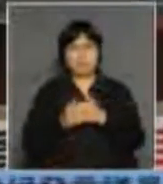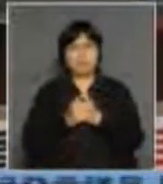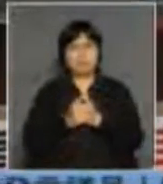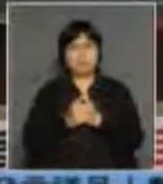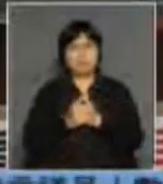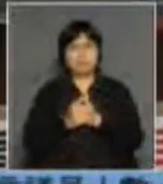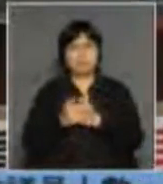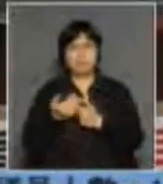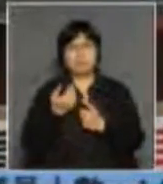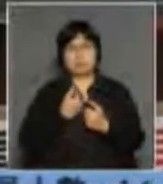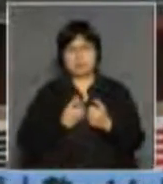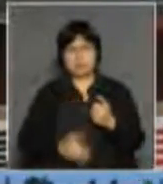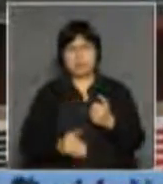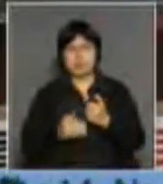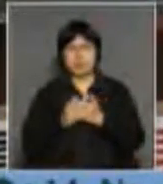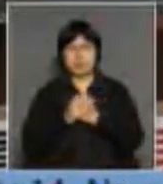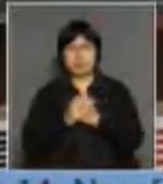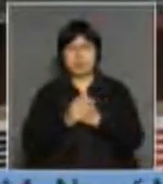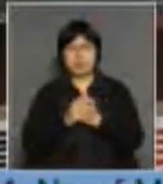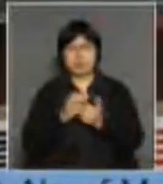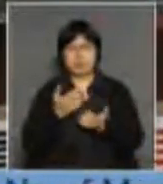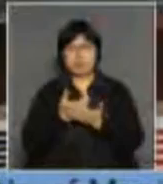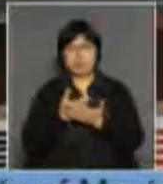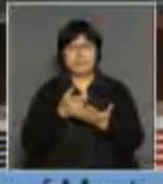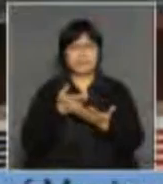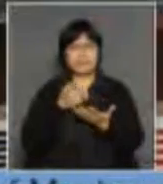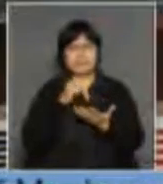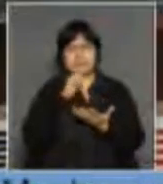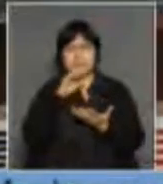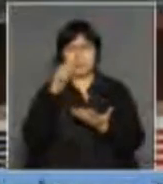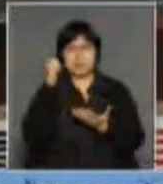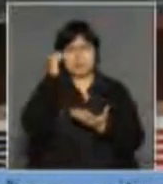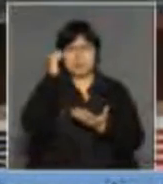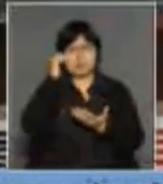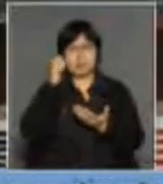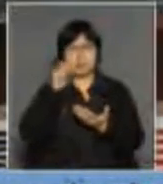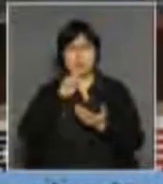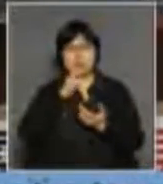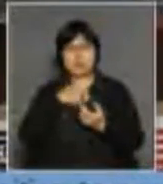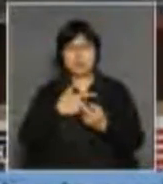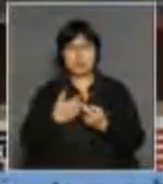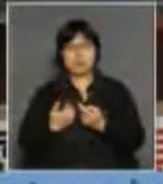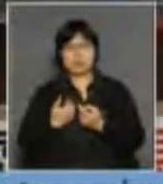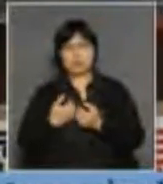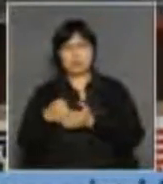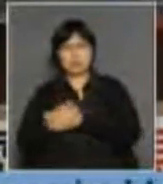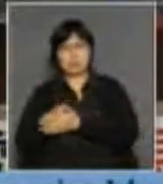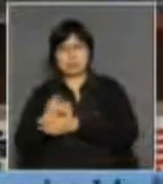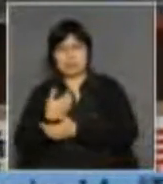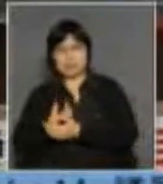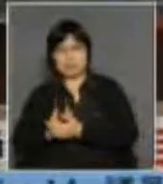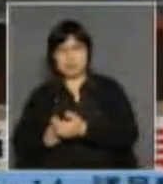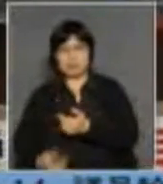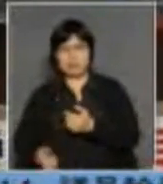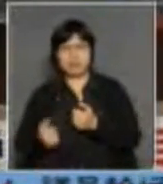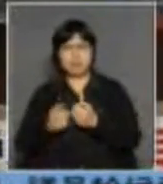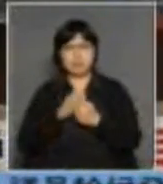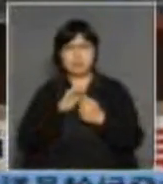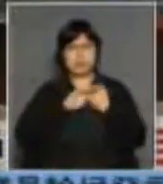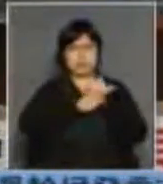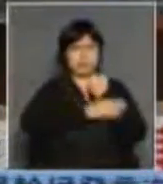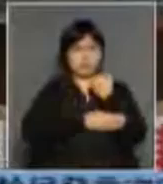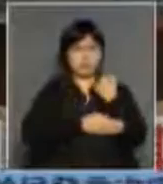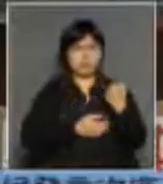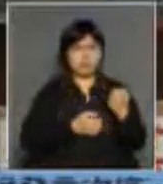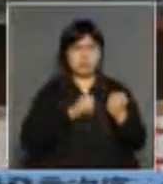個義字是很難斟酌的，有江湖義氣的義，有在法庭跟